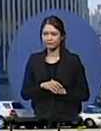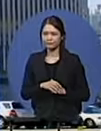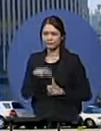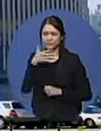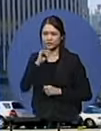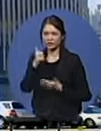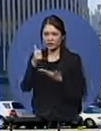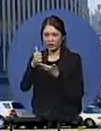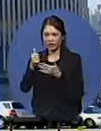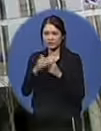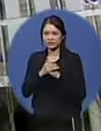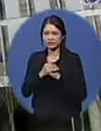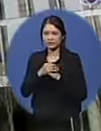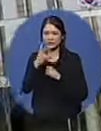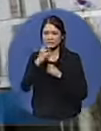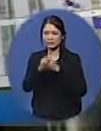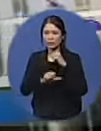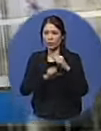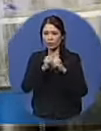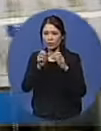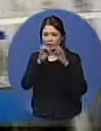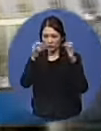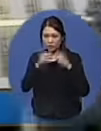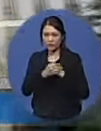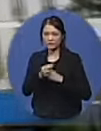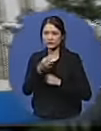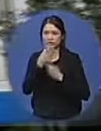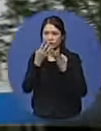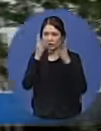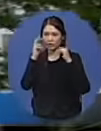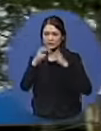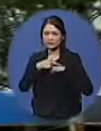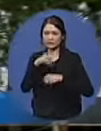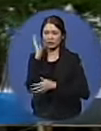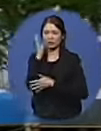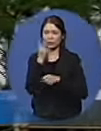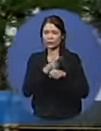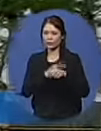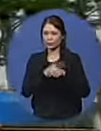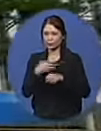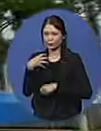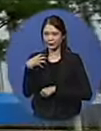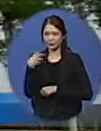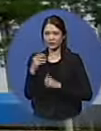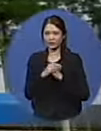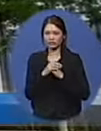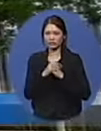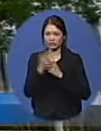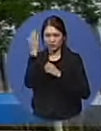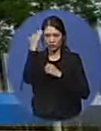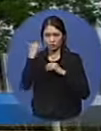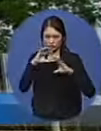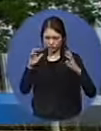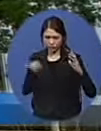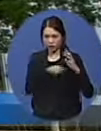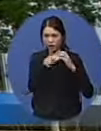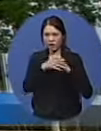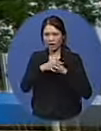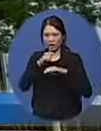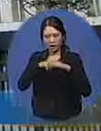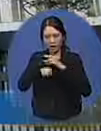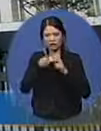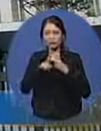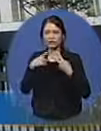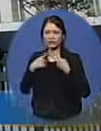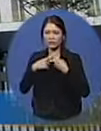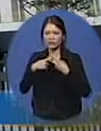정 내정자는 25년간 서울대의대 교수로 재직하면서 국내 의료체계에 대해 깊은 이해와 높은 식견을